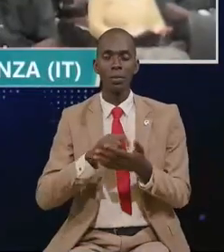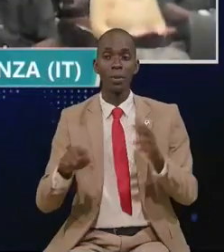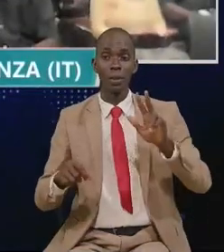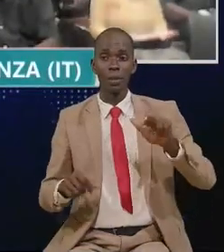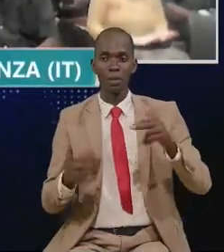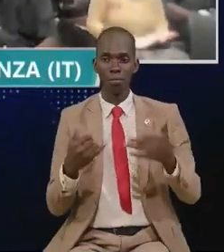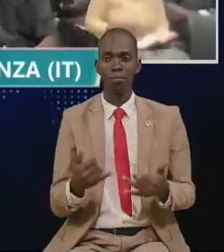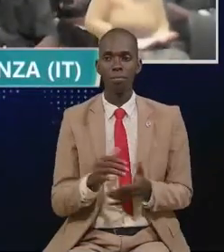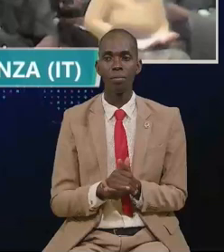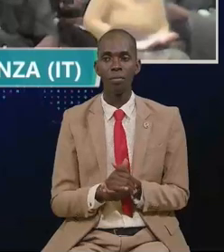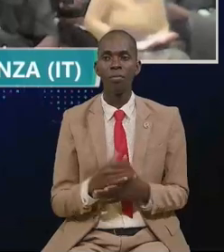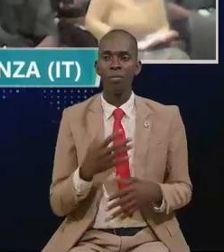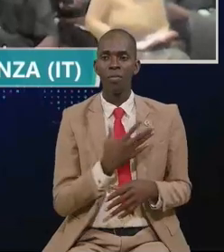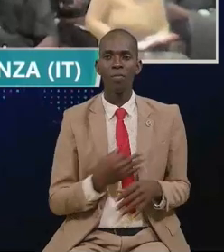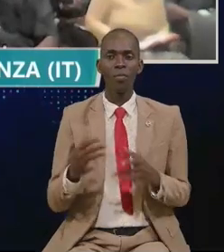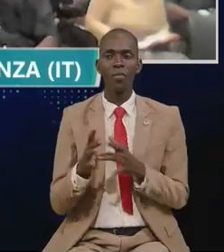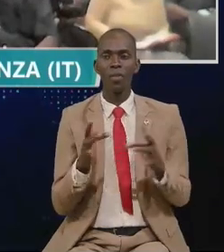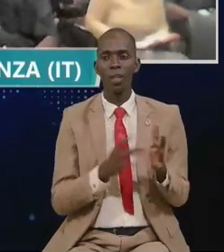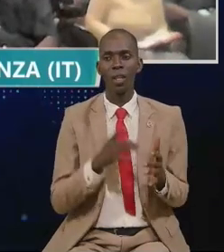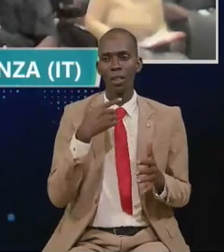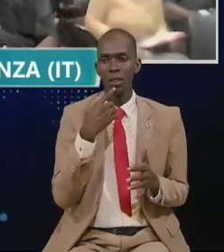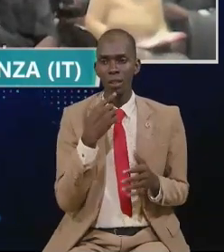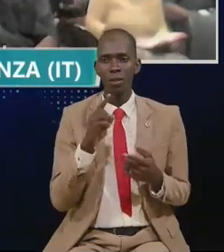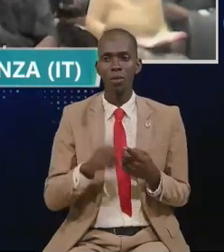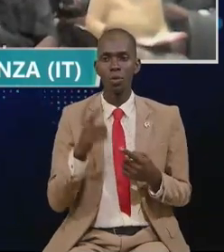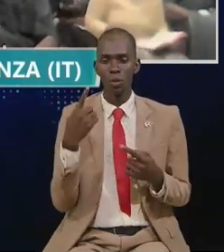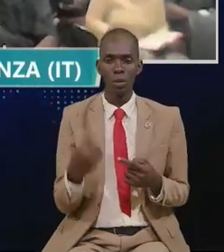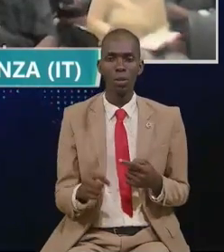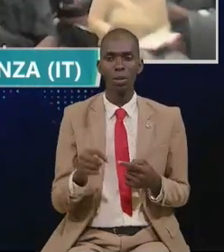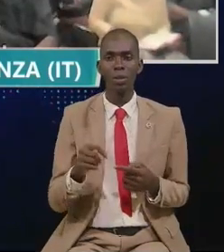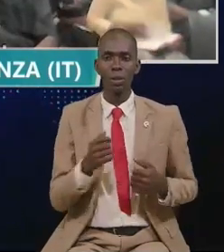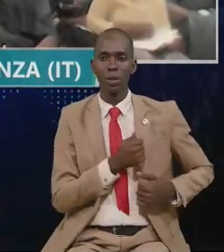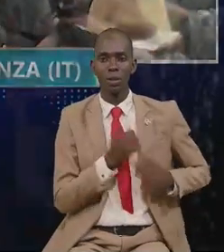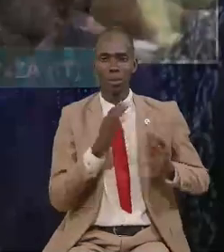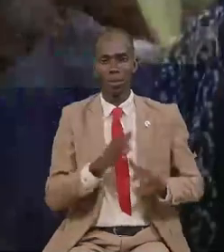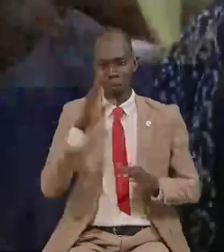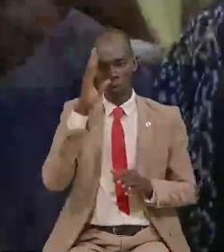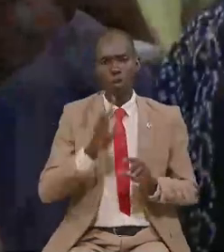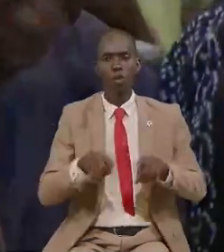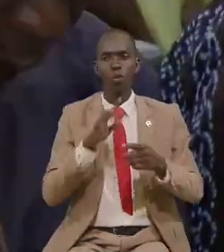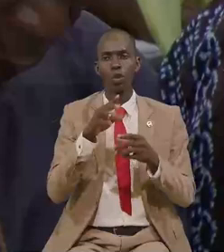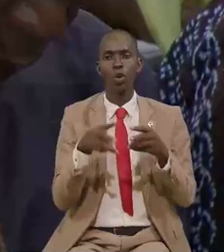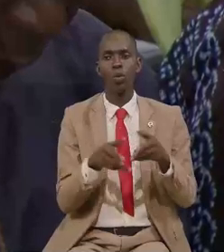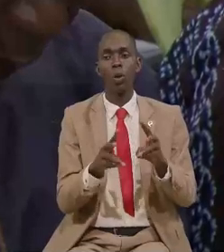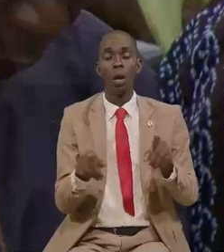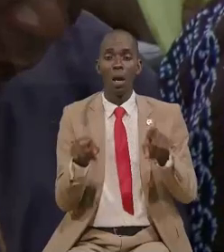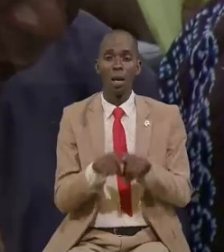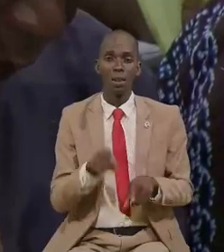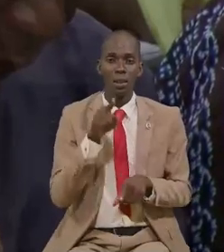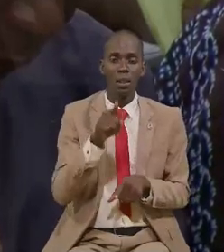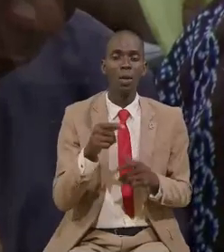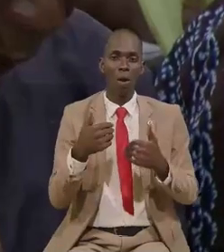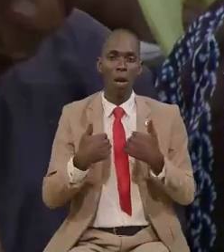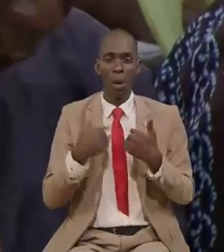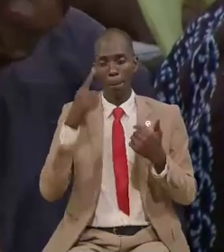verset 13, puis Jésus dit au centenier, va, qu'il te soit fait selon ta foi.